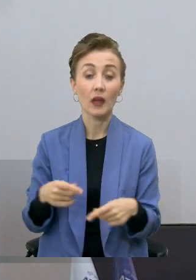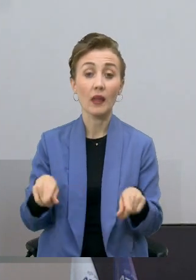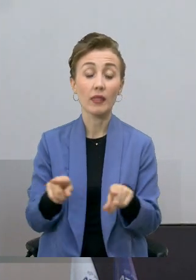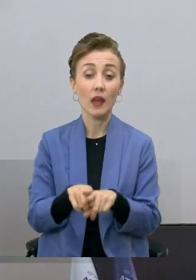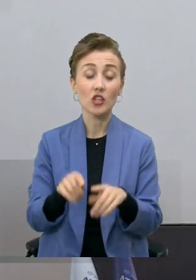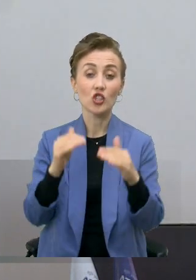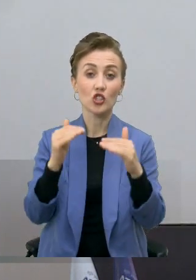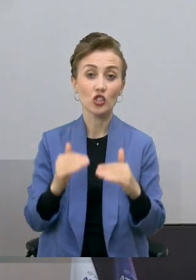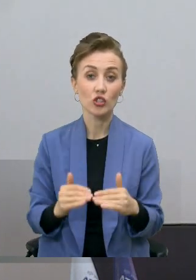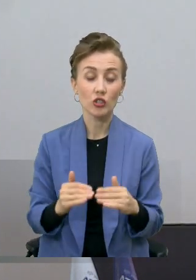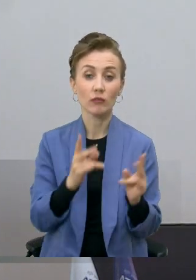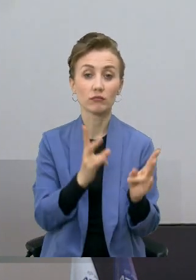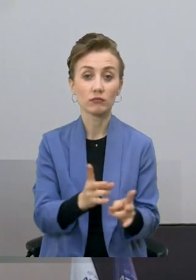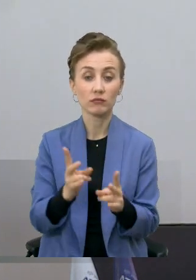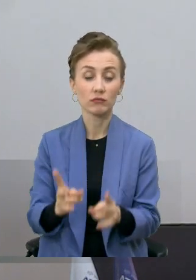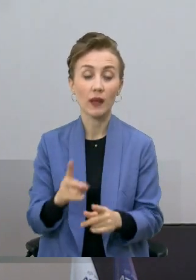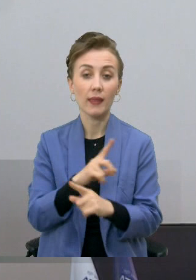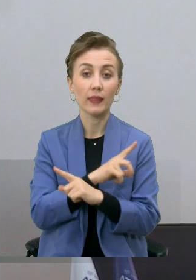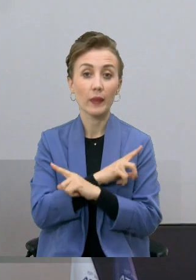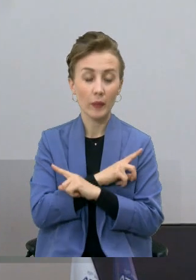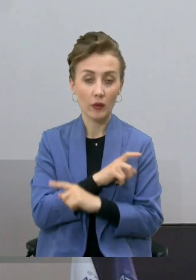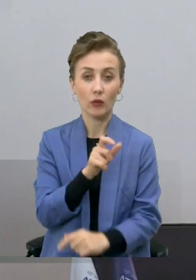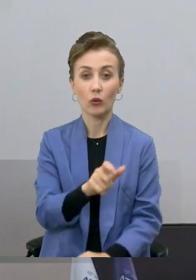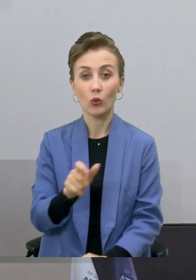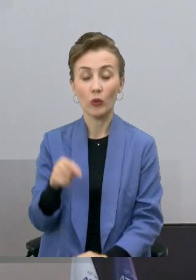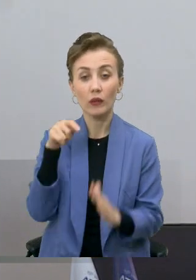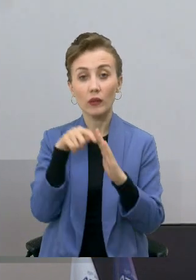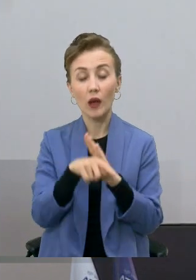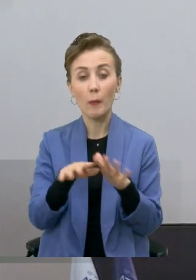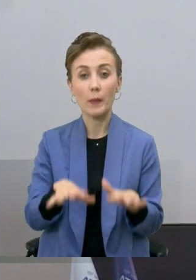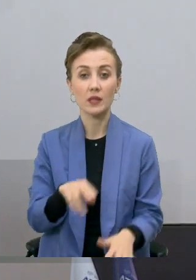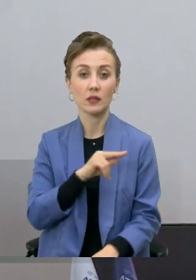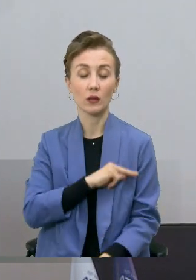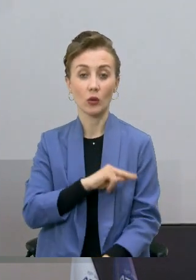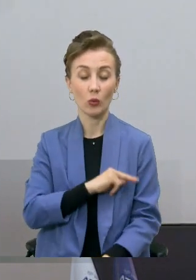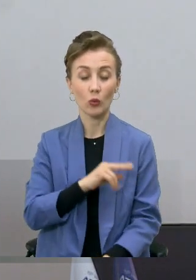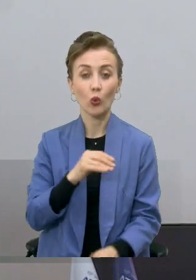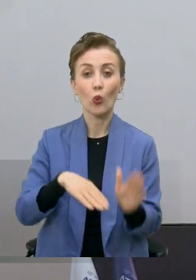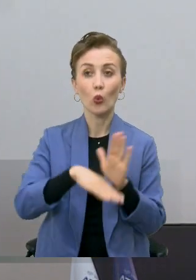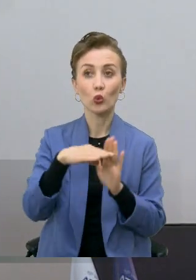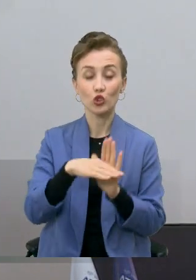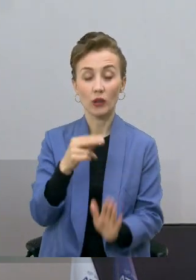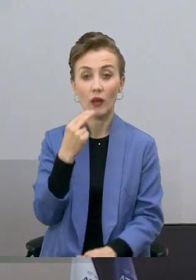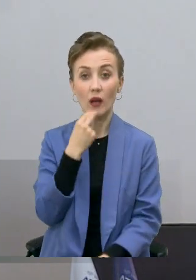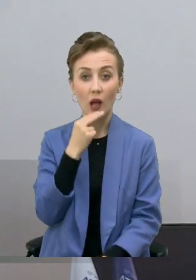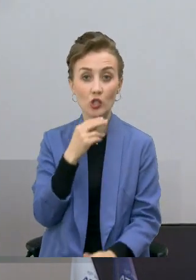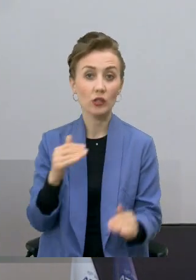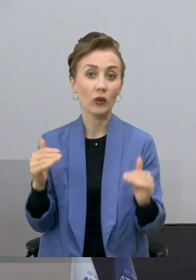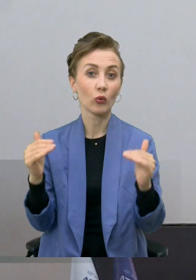снижение несчастных случаев со смертельным исходом на производстве и улучшение качества